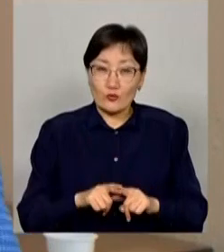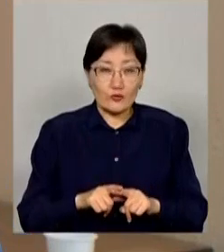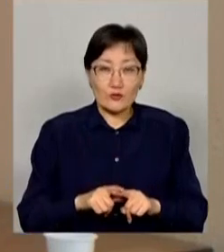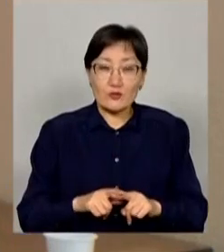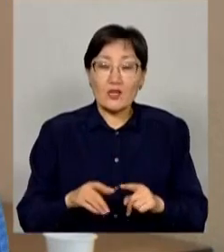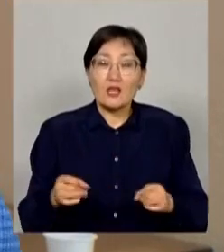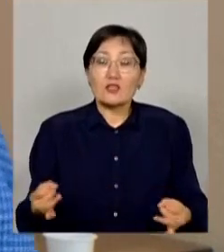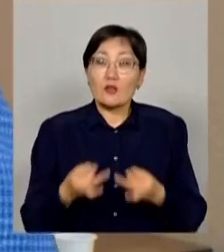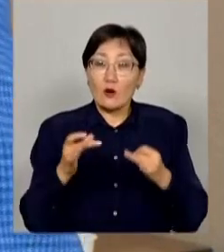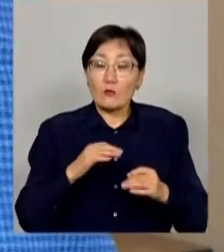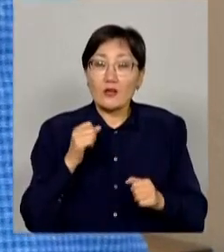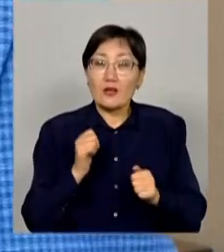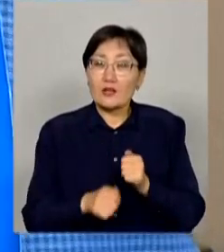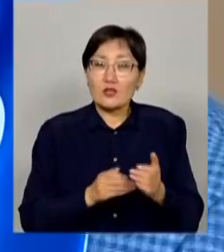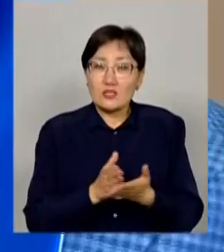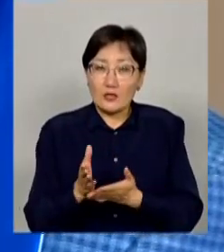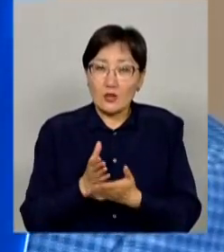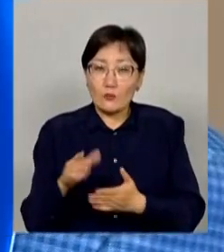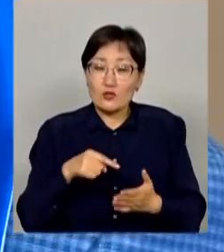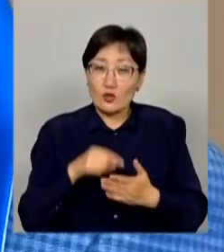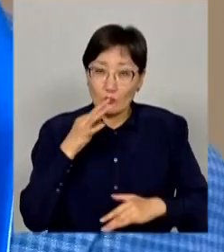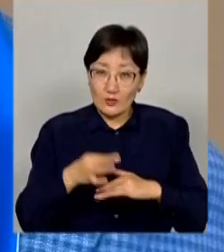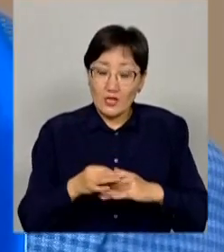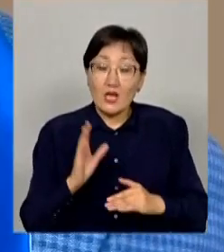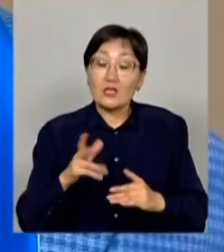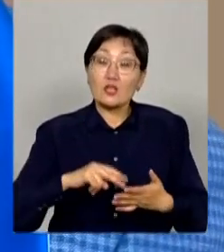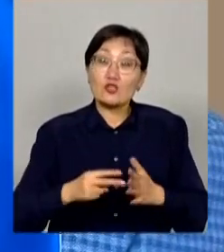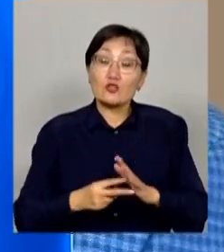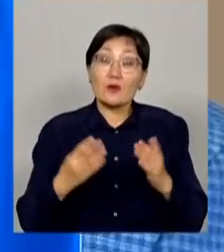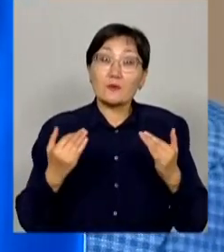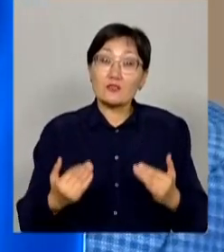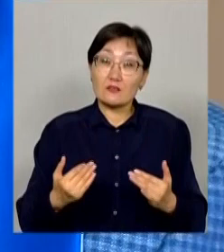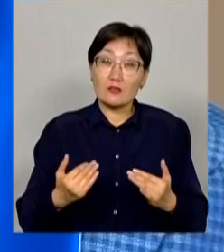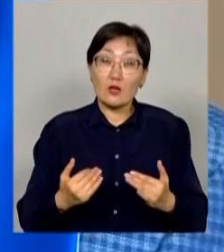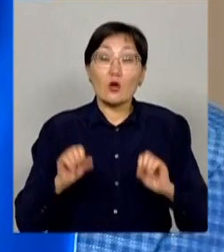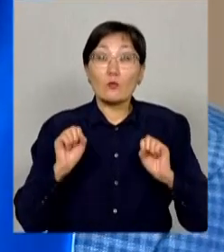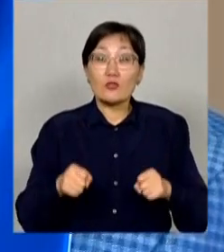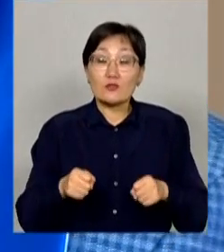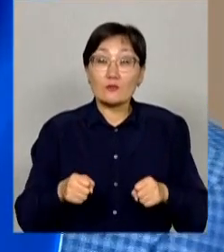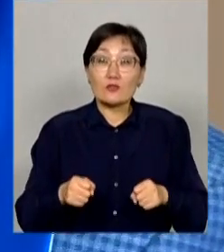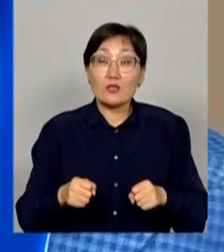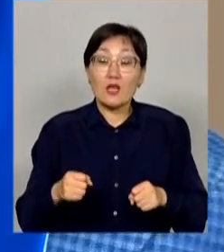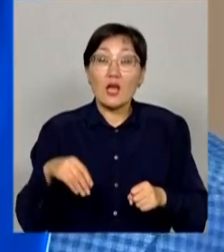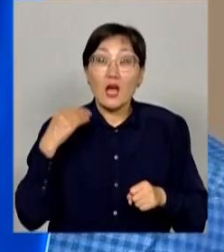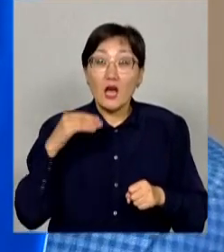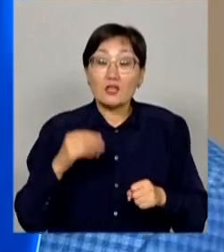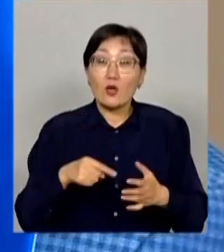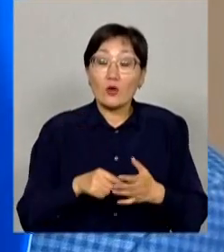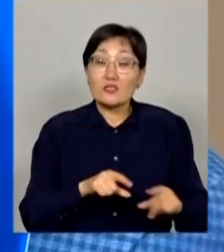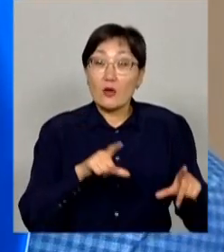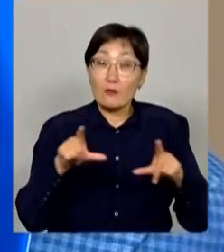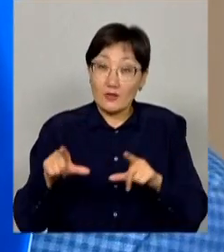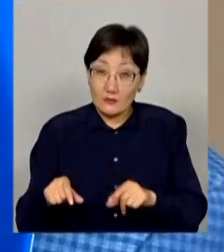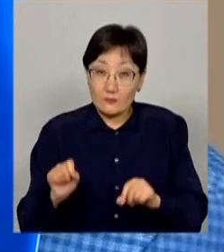Әртүрлі салалар бойынша сұрақтар қойылды. Алдағы жоспарымыз енді мүмкін біз Ақтауда боламыз, үлгерсек